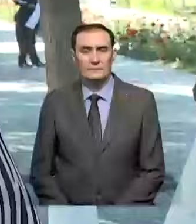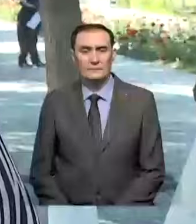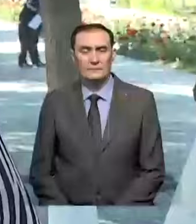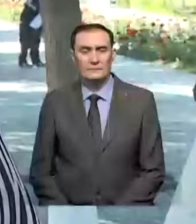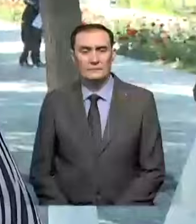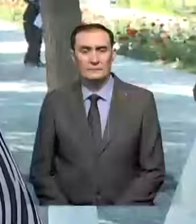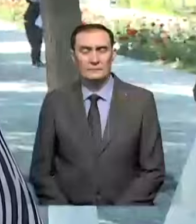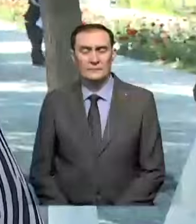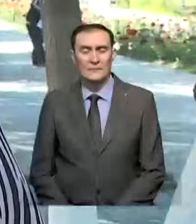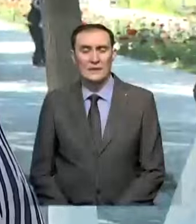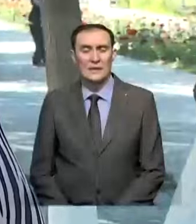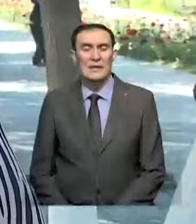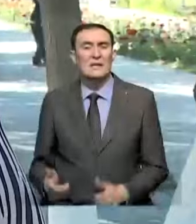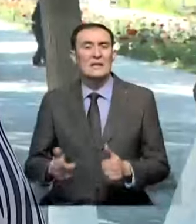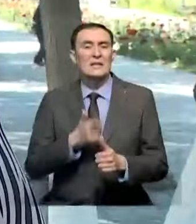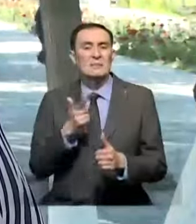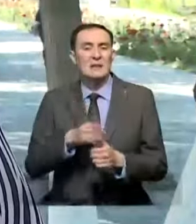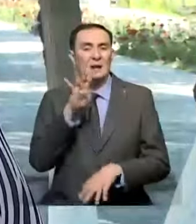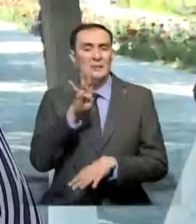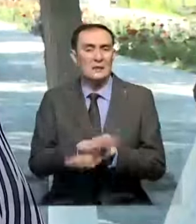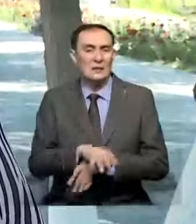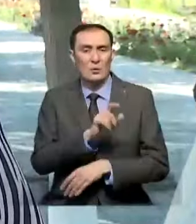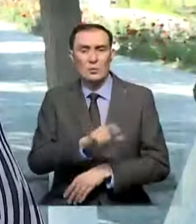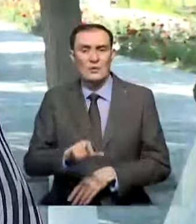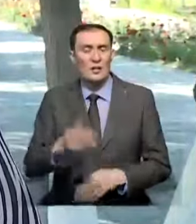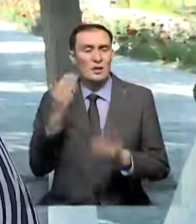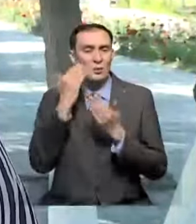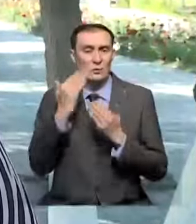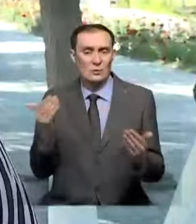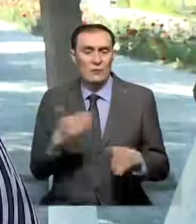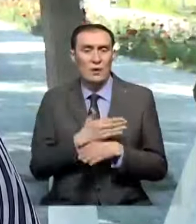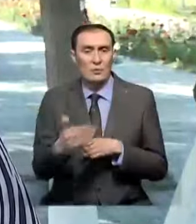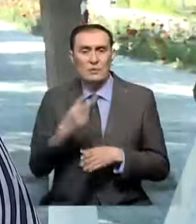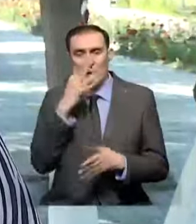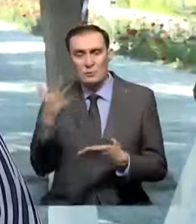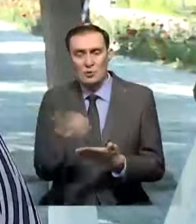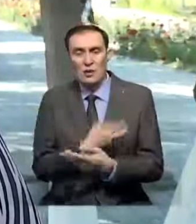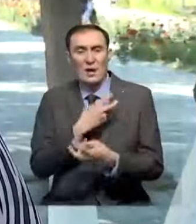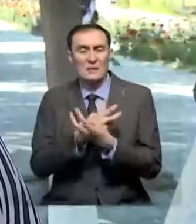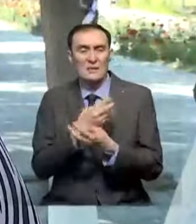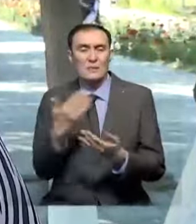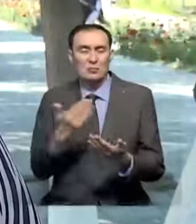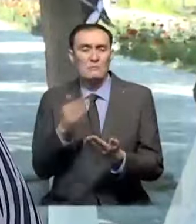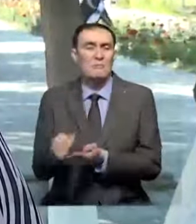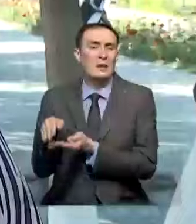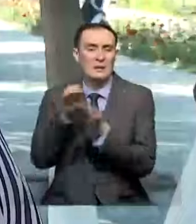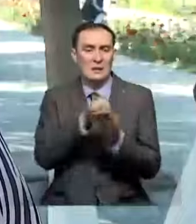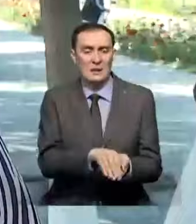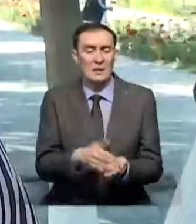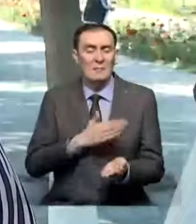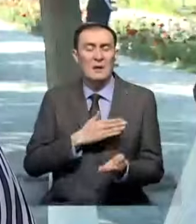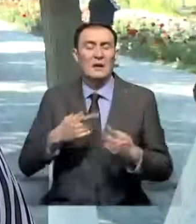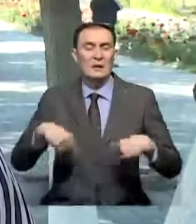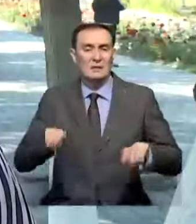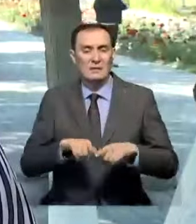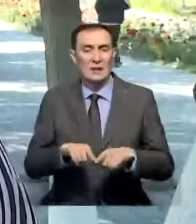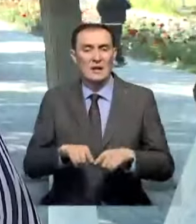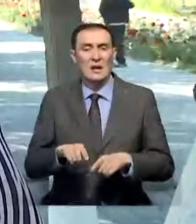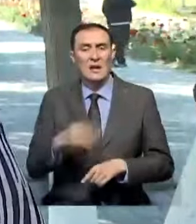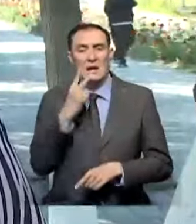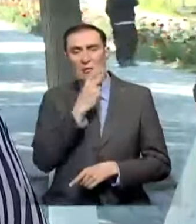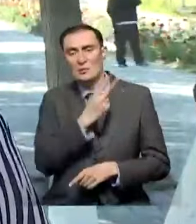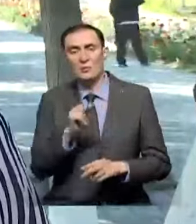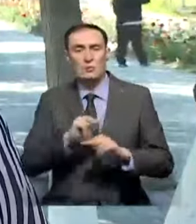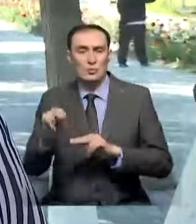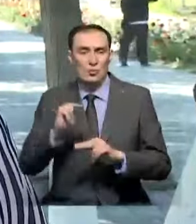голодомора имена расстрелянных здесь людей не установлены после обнаружения останки перезахоронили мы организовали экскурсии